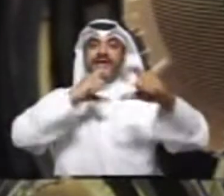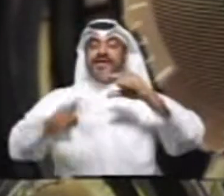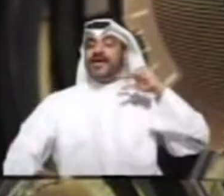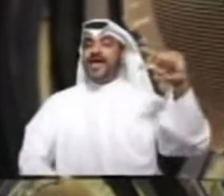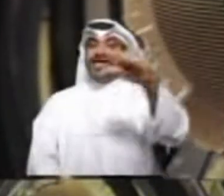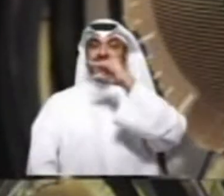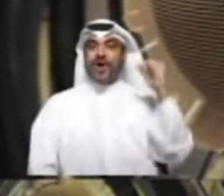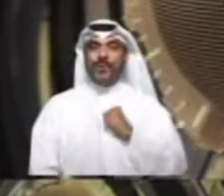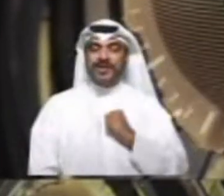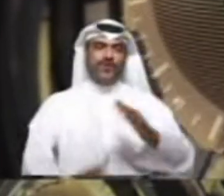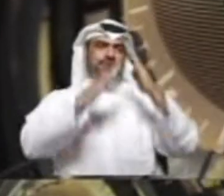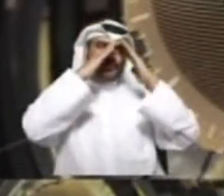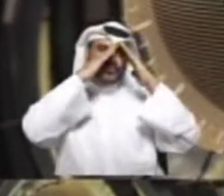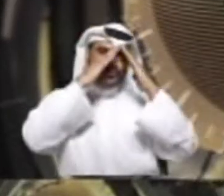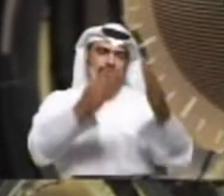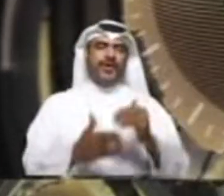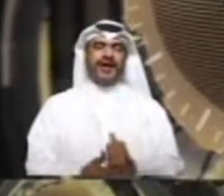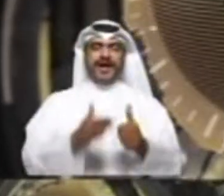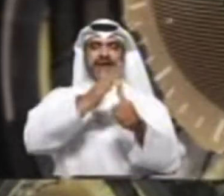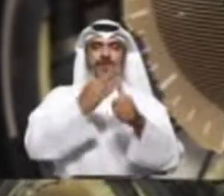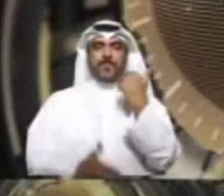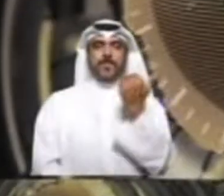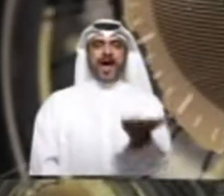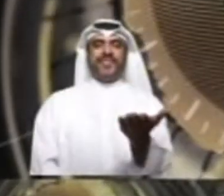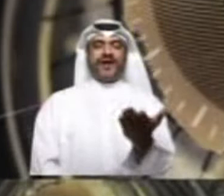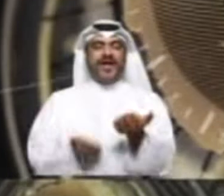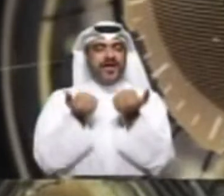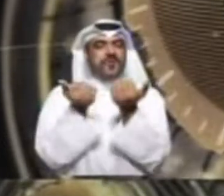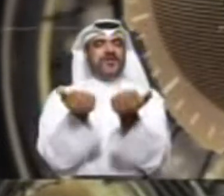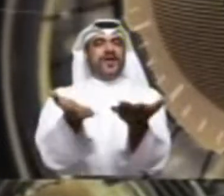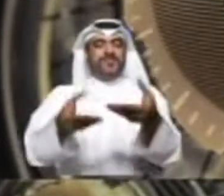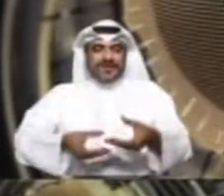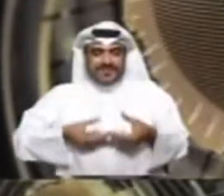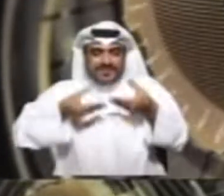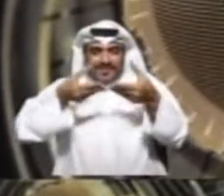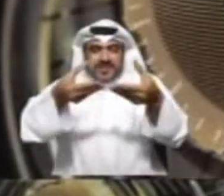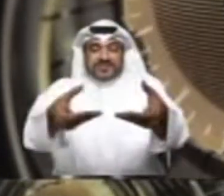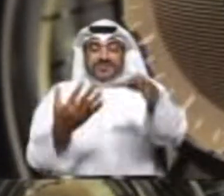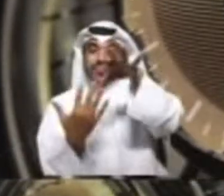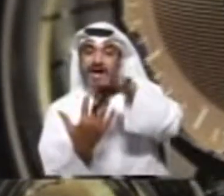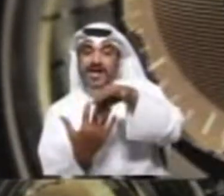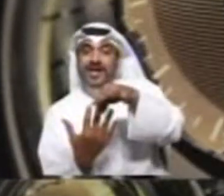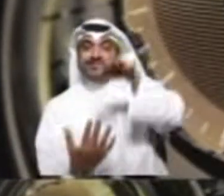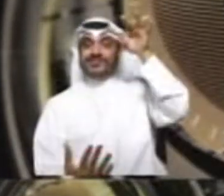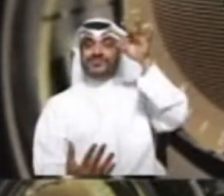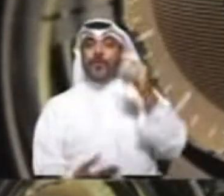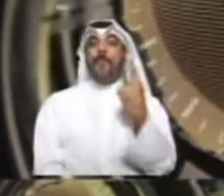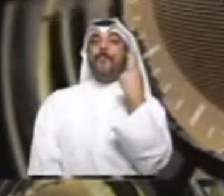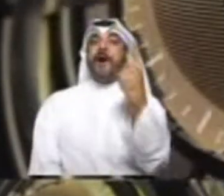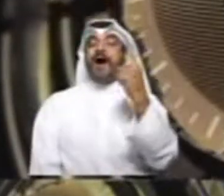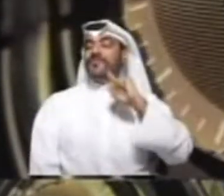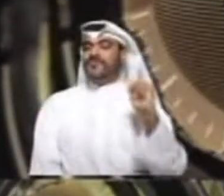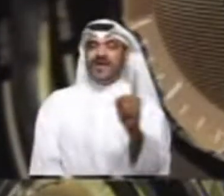كريستالينا جورجيفا على المبادرة الكريمة بمنح سموه رعاه الله التقدير الاستثنائي، اعترافا بالدور